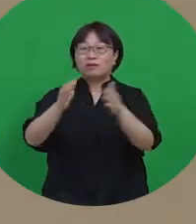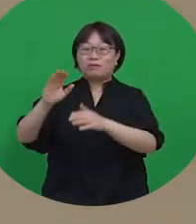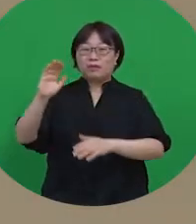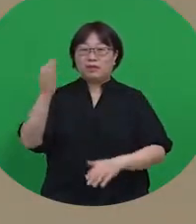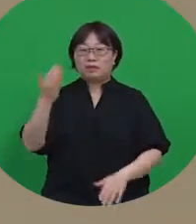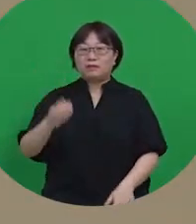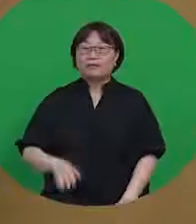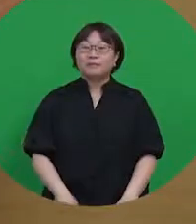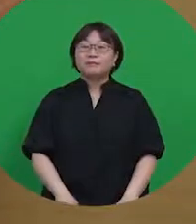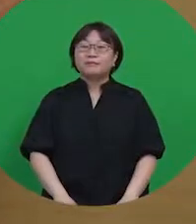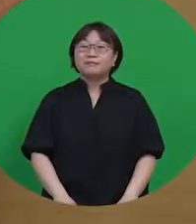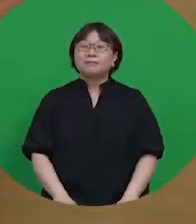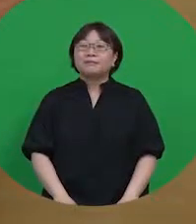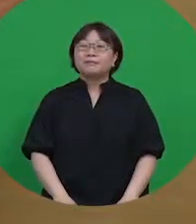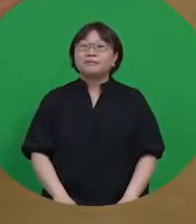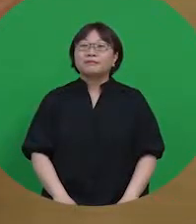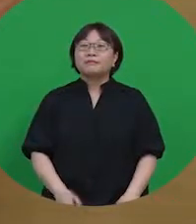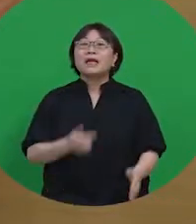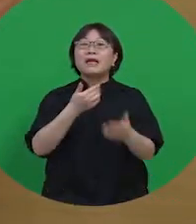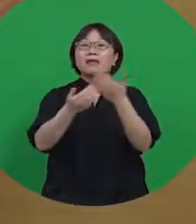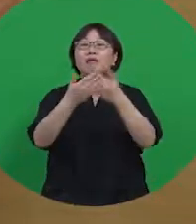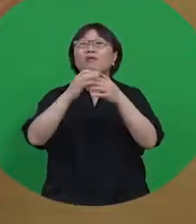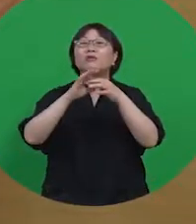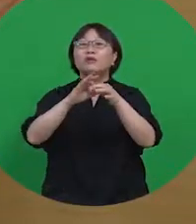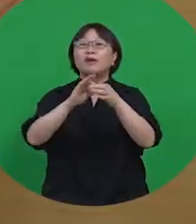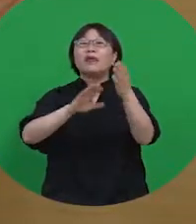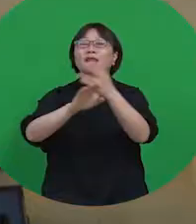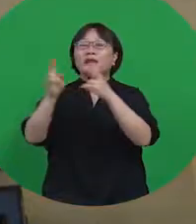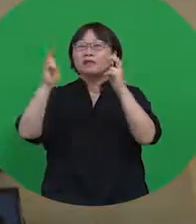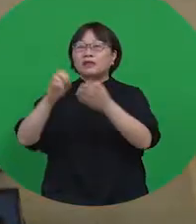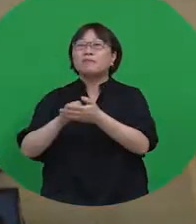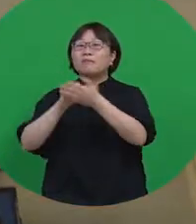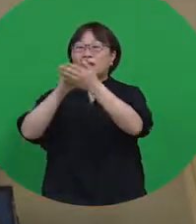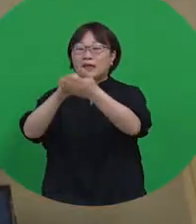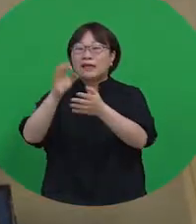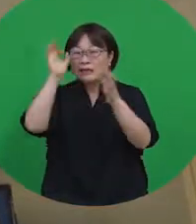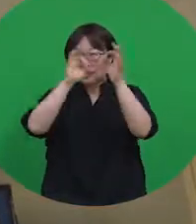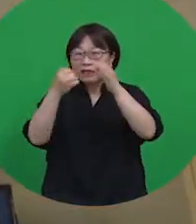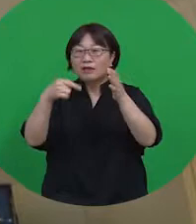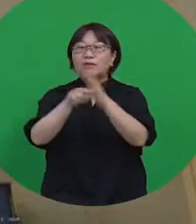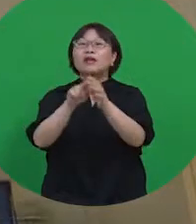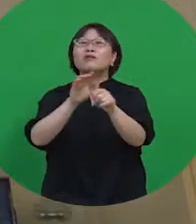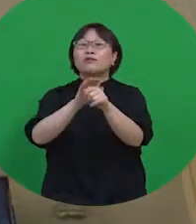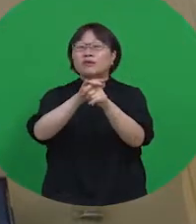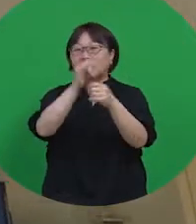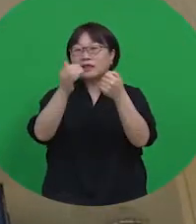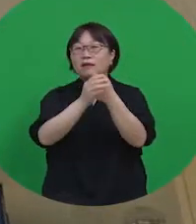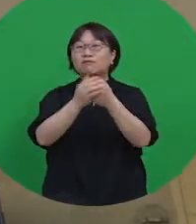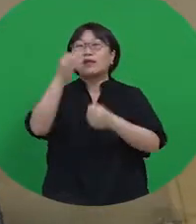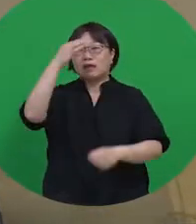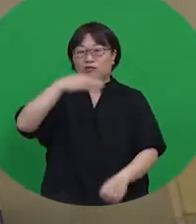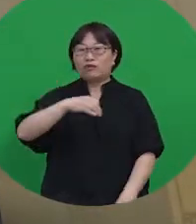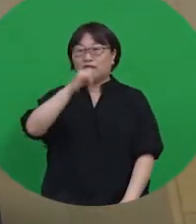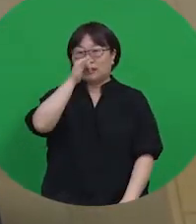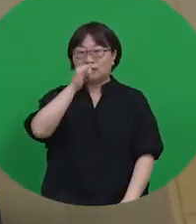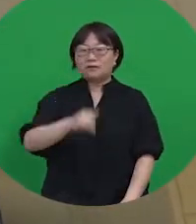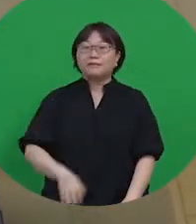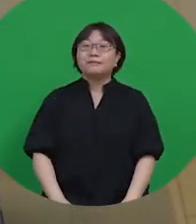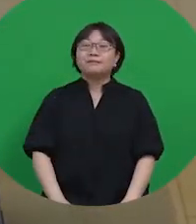건데요. 뿐만 아니라 경험을 통해 전직 기회도 모색해볼 수 있도록 마련돼 알찬 시간이었습니다.